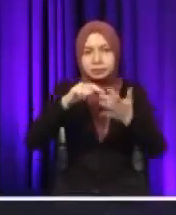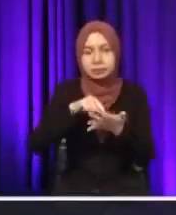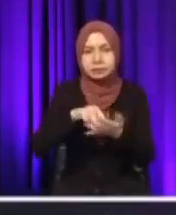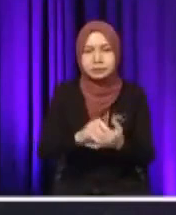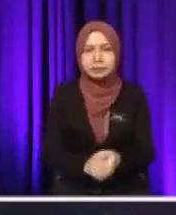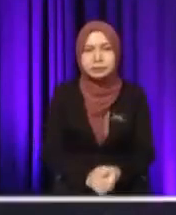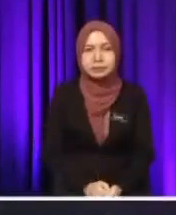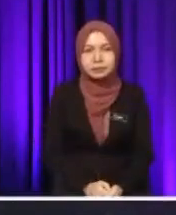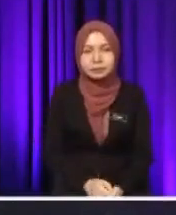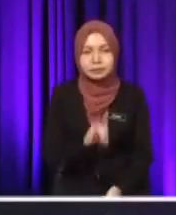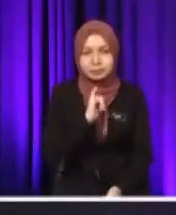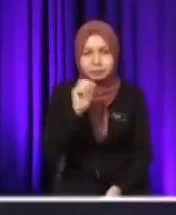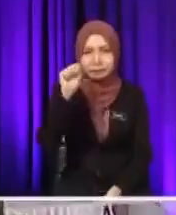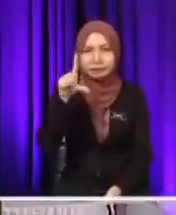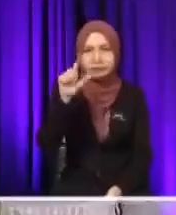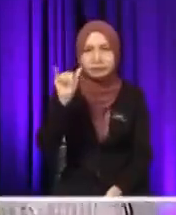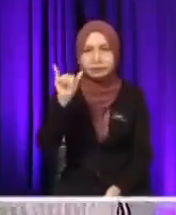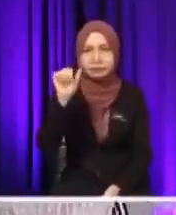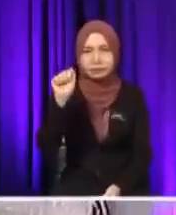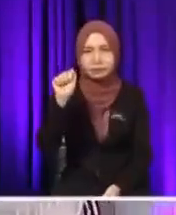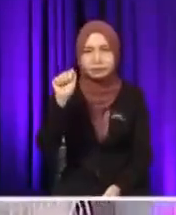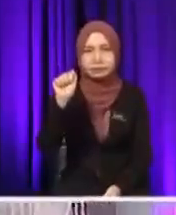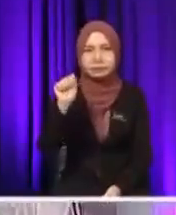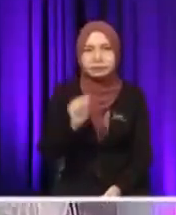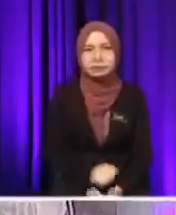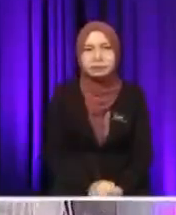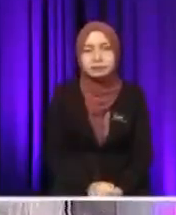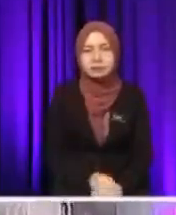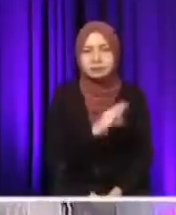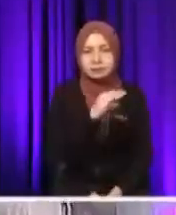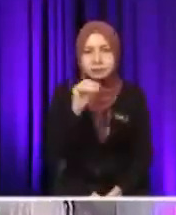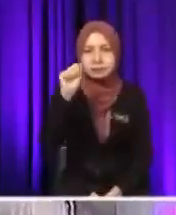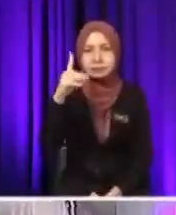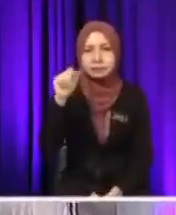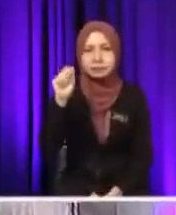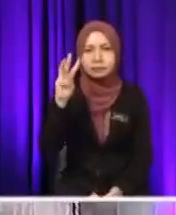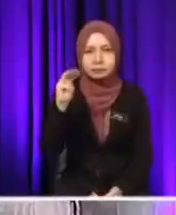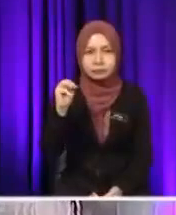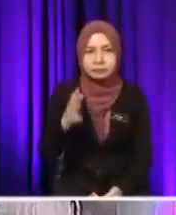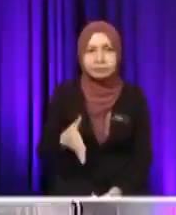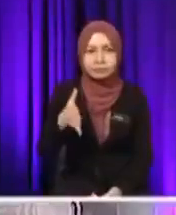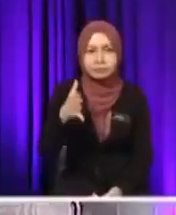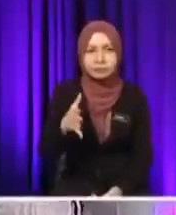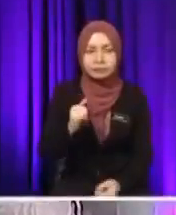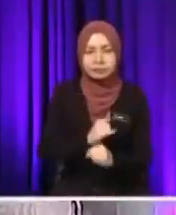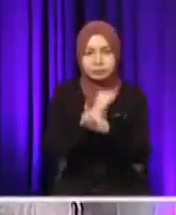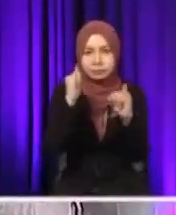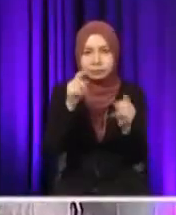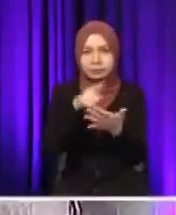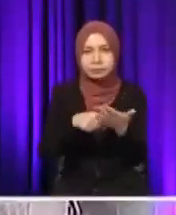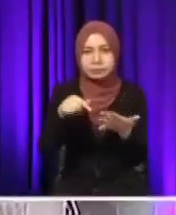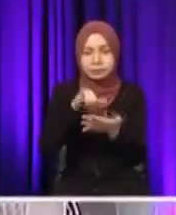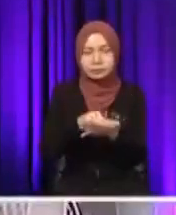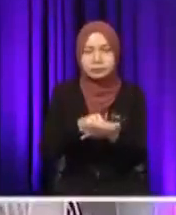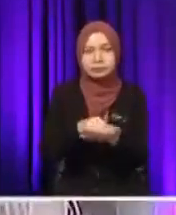Saya hari ini, Alia, Adam dan Farisha akan terangkan apa itu glycerin dan cara pembuatan dia. Okey. Glycerin ni